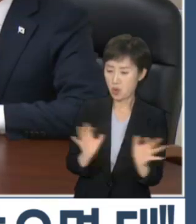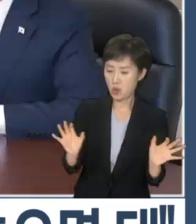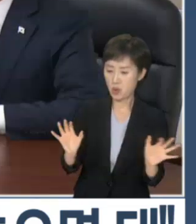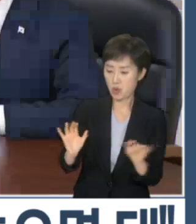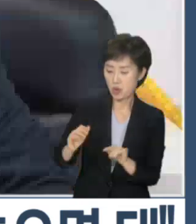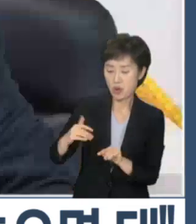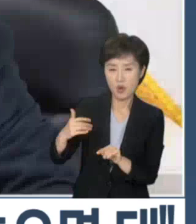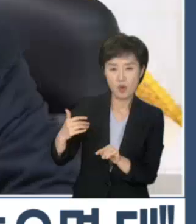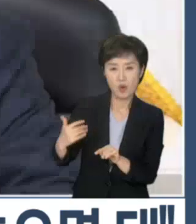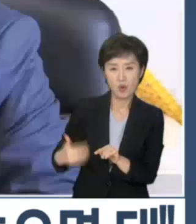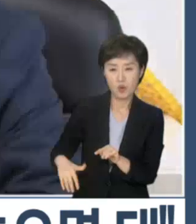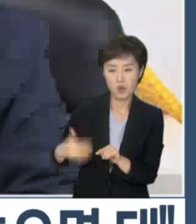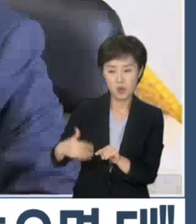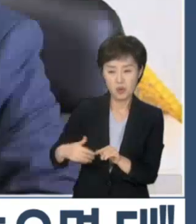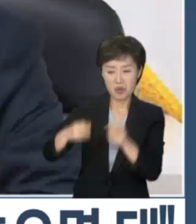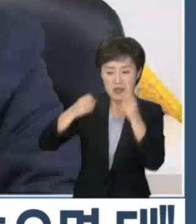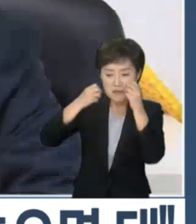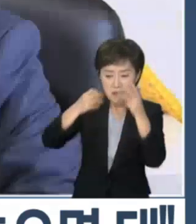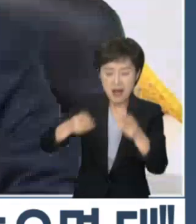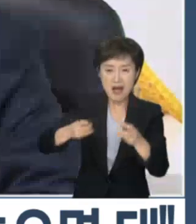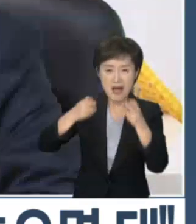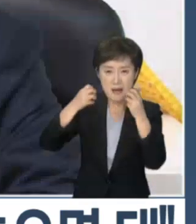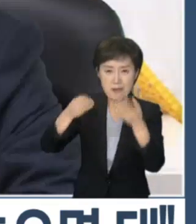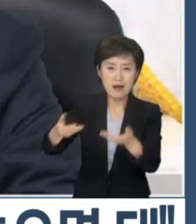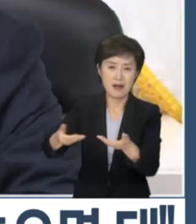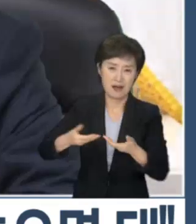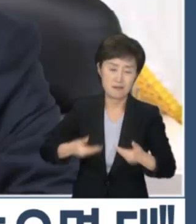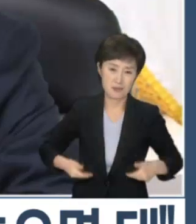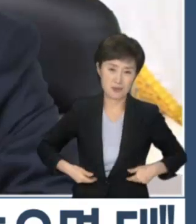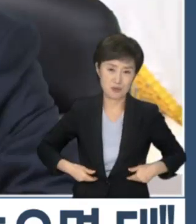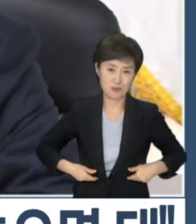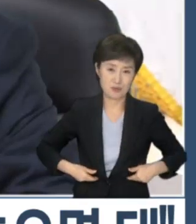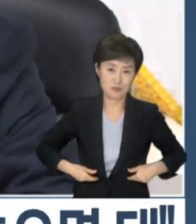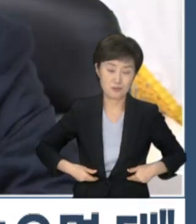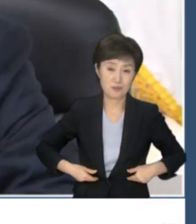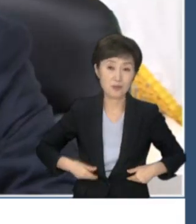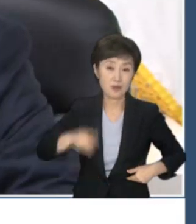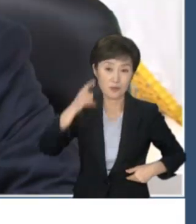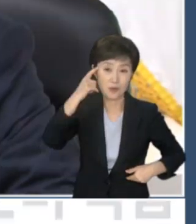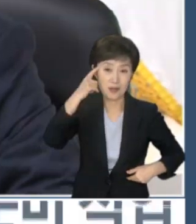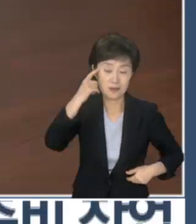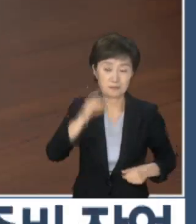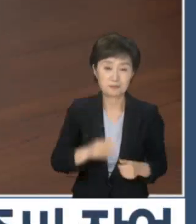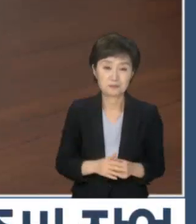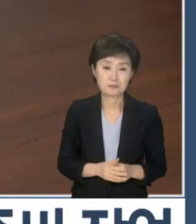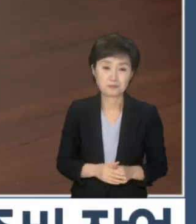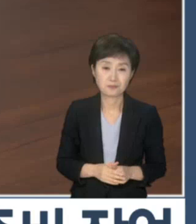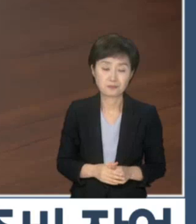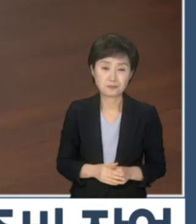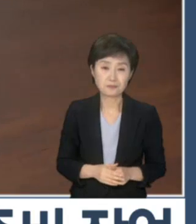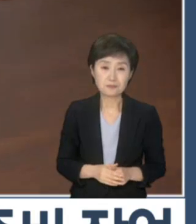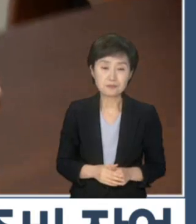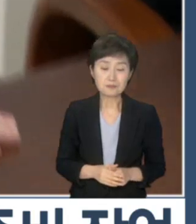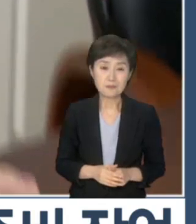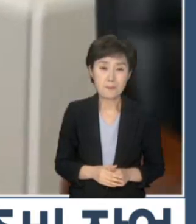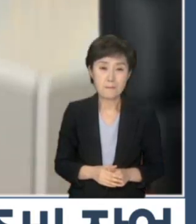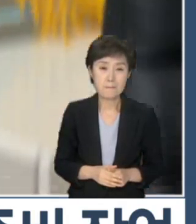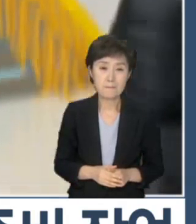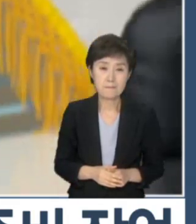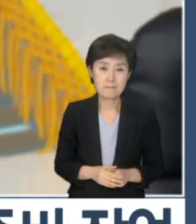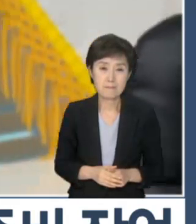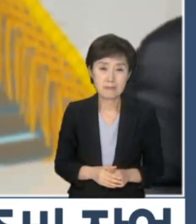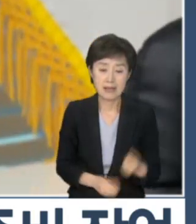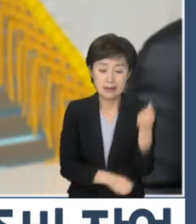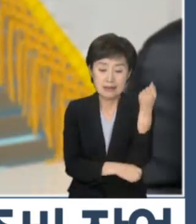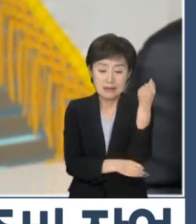굉장히 강도 높은 혁신안이 되어야 된다고 저는 봅니다. 지금 사실 뭐 잘 밑그림을 잘 그려놓으면